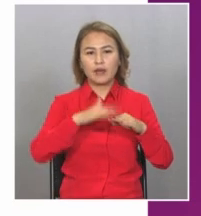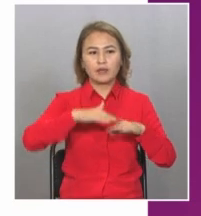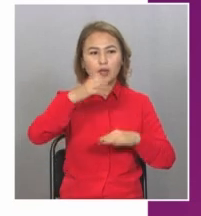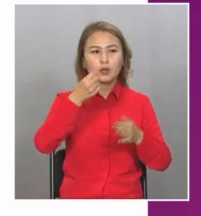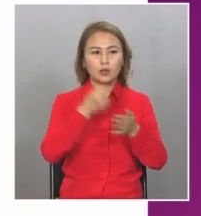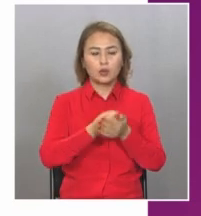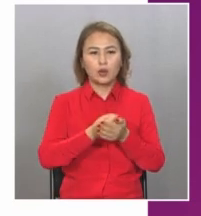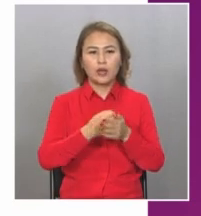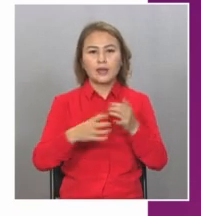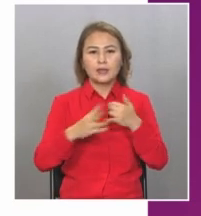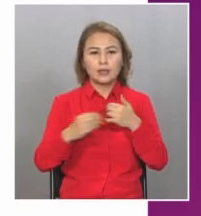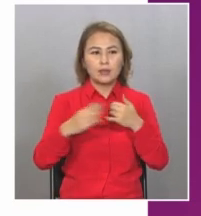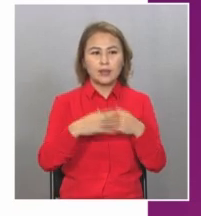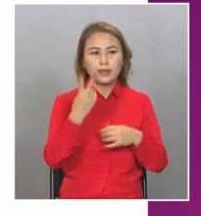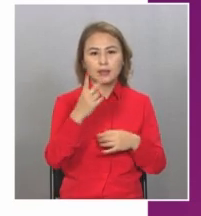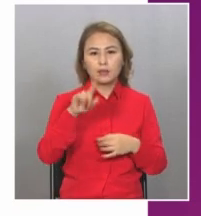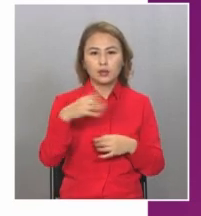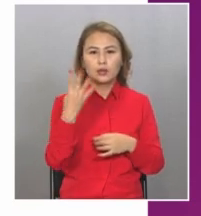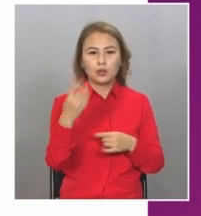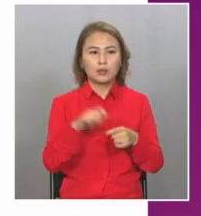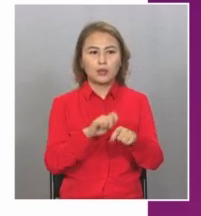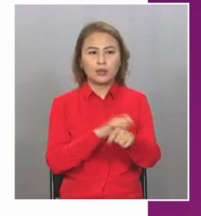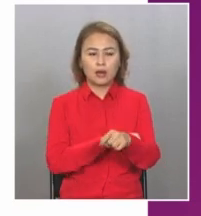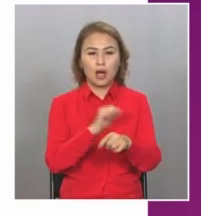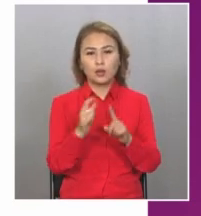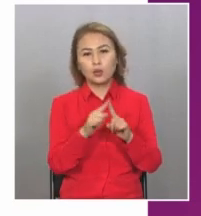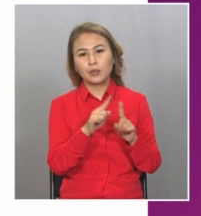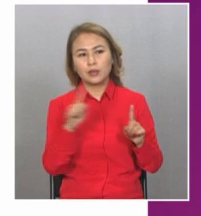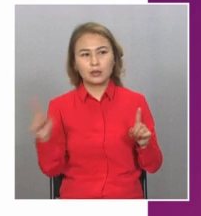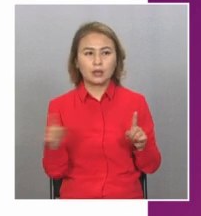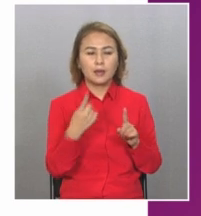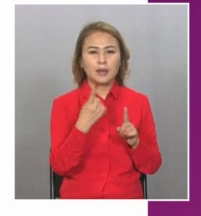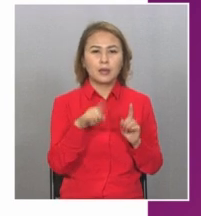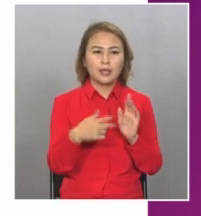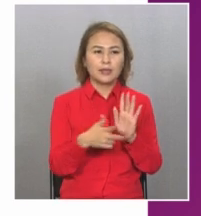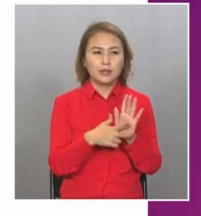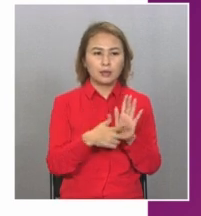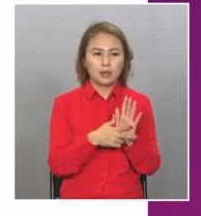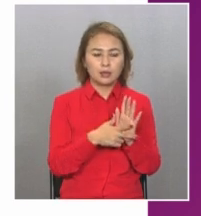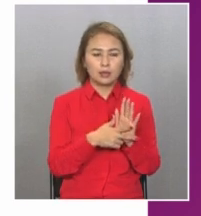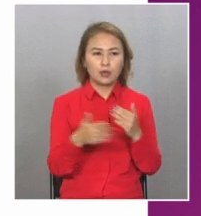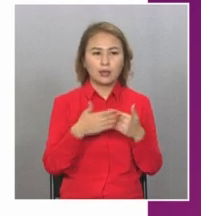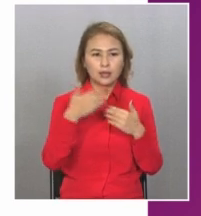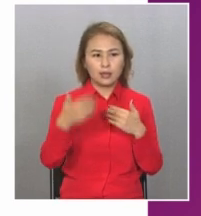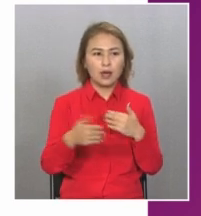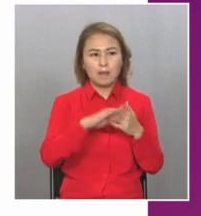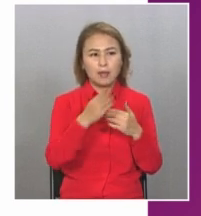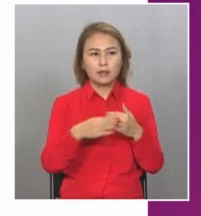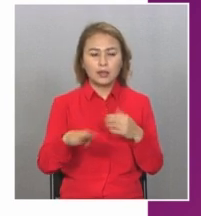жерден 2,14 метр биіктікте. Ал төменгі шеті ағаштың дінінен 1,18 метр қашықтықта